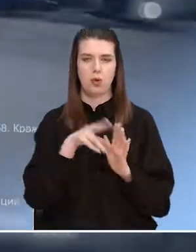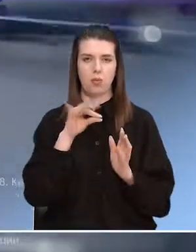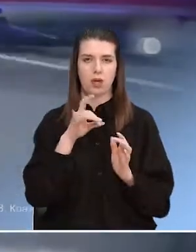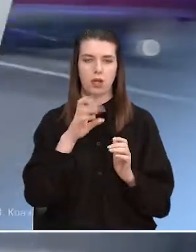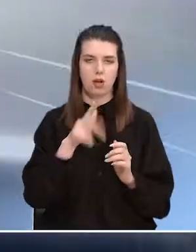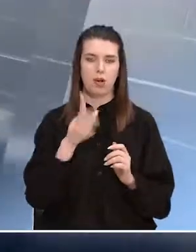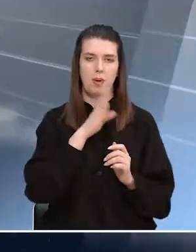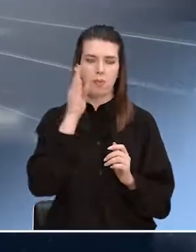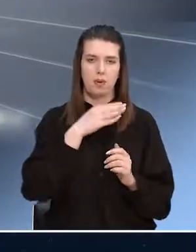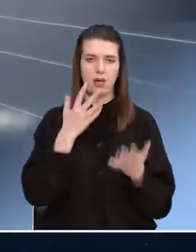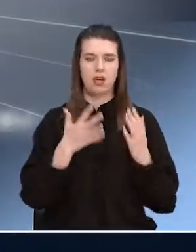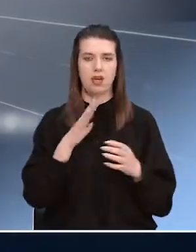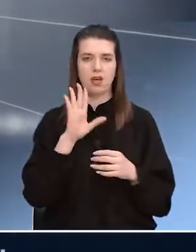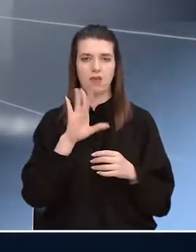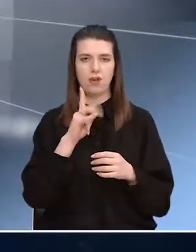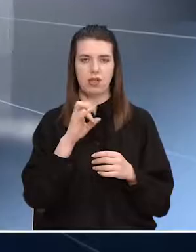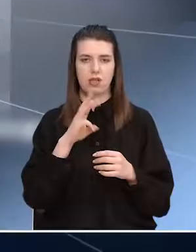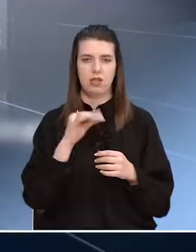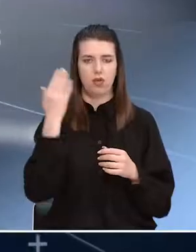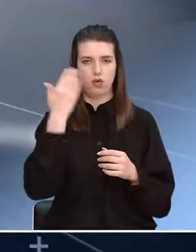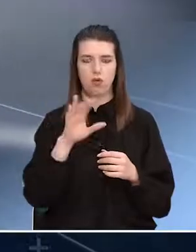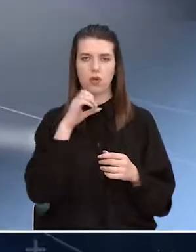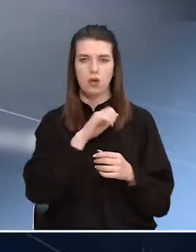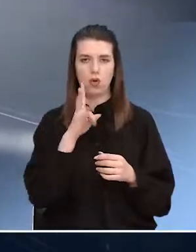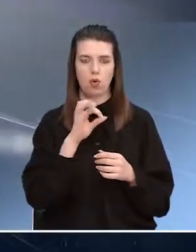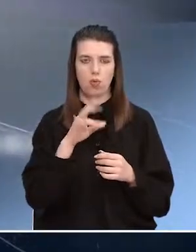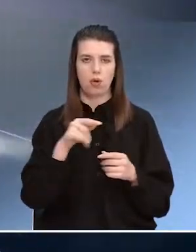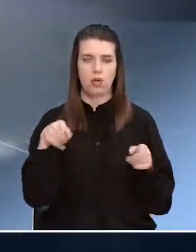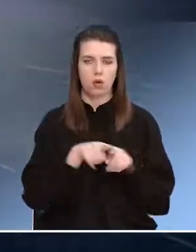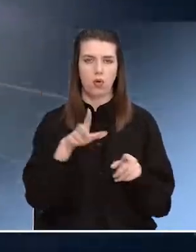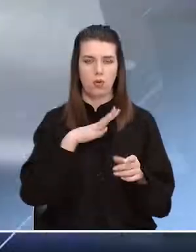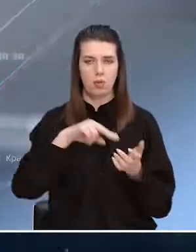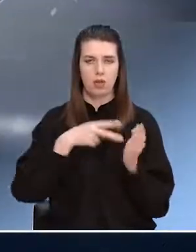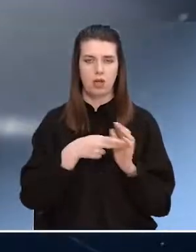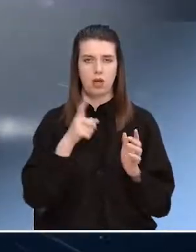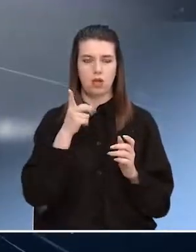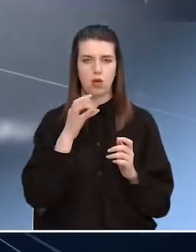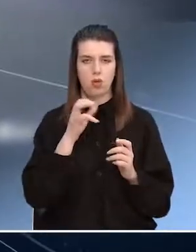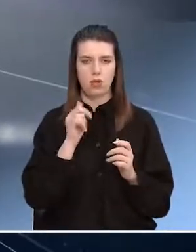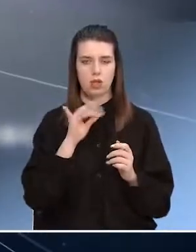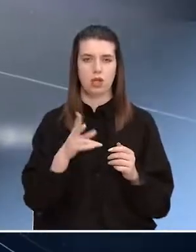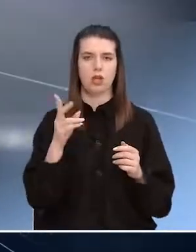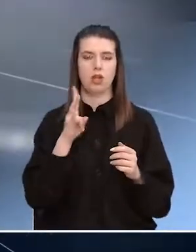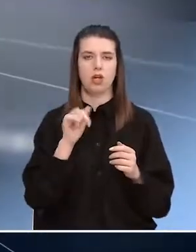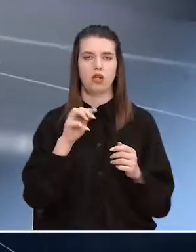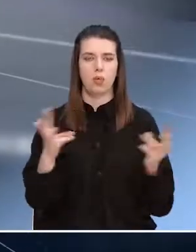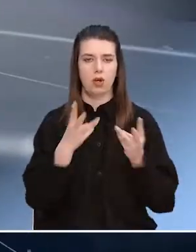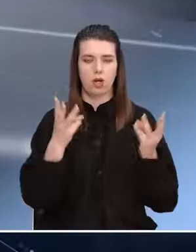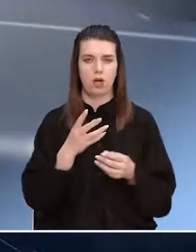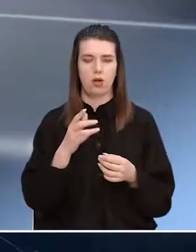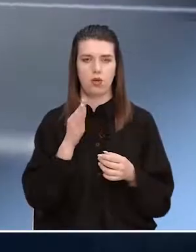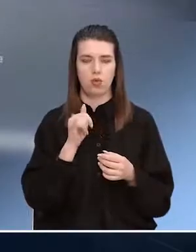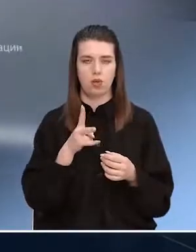детского сада под предлогом родителя и при этом вынести оттуда чужой ноутбук таков был план злоумышленника на чем погорел